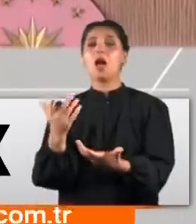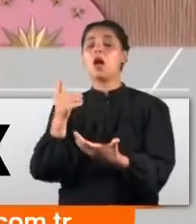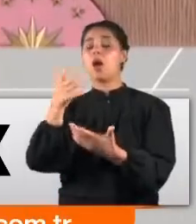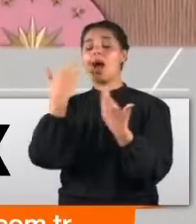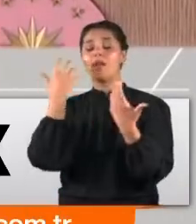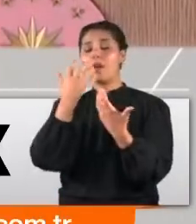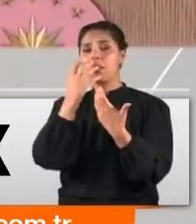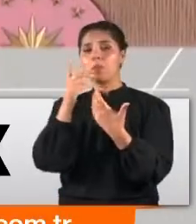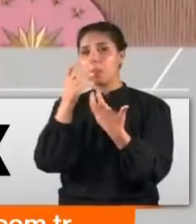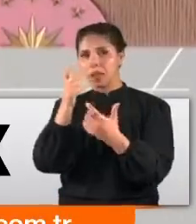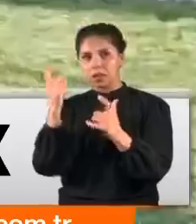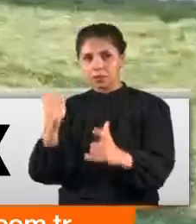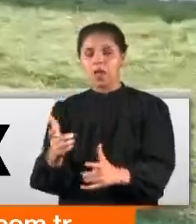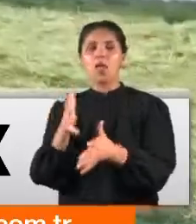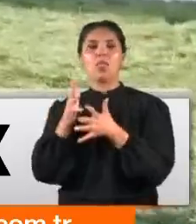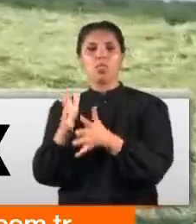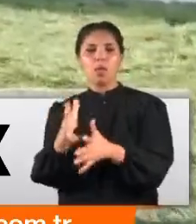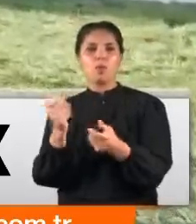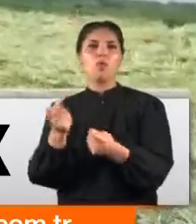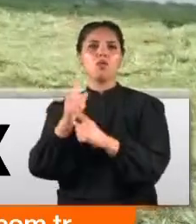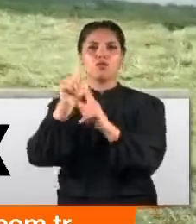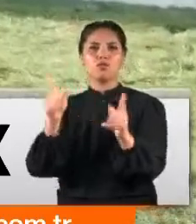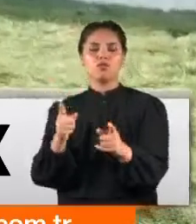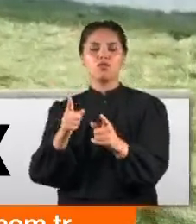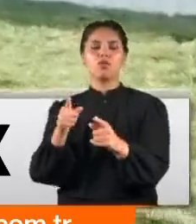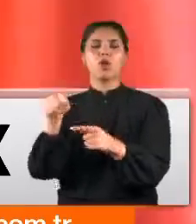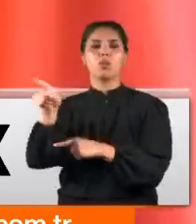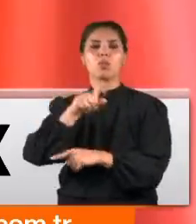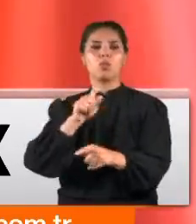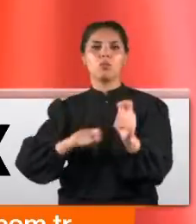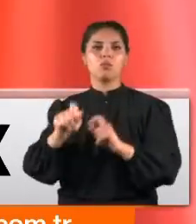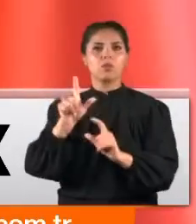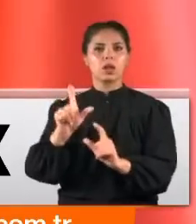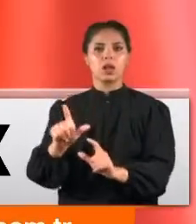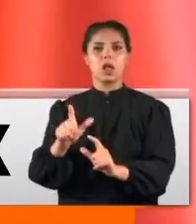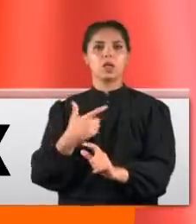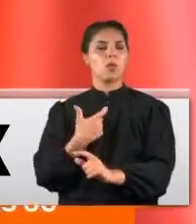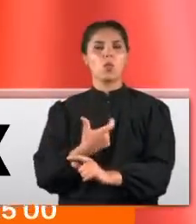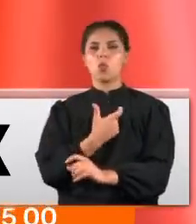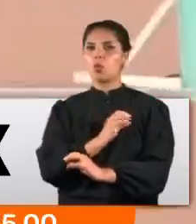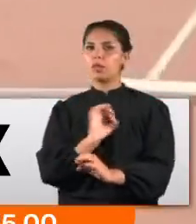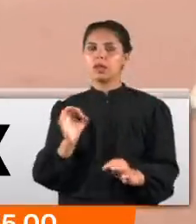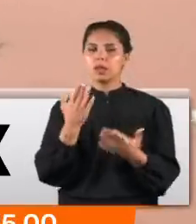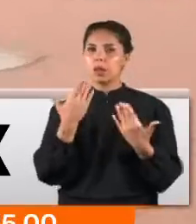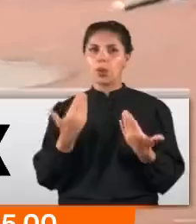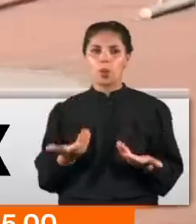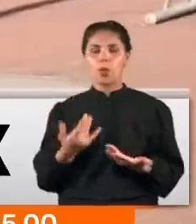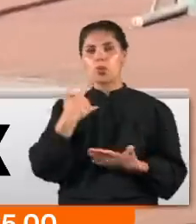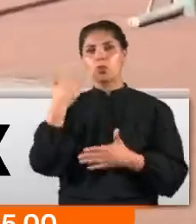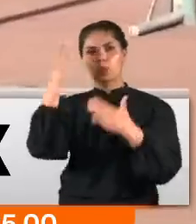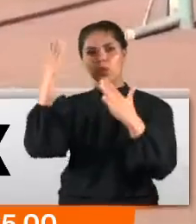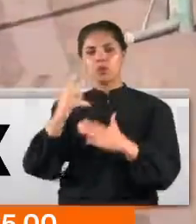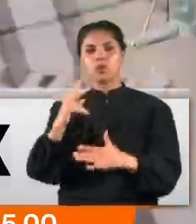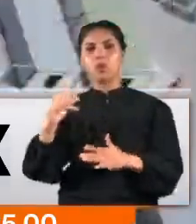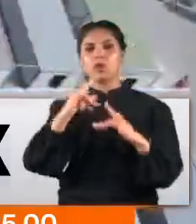iş yeri gibi bağımsız bölümün inşa edilmesi gerekiyor. Asla ümitsizliğe kapılmadık. Erdoğan çadır